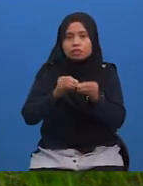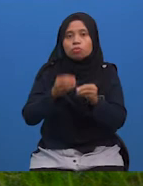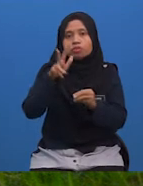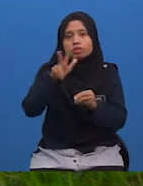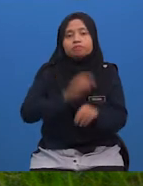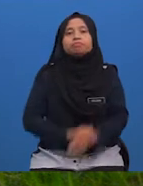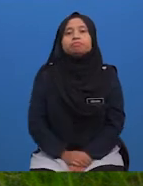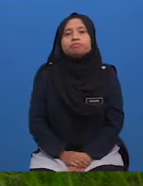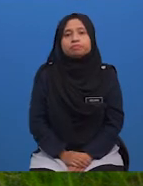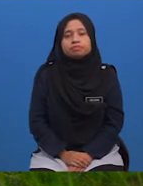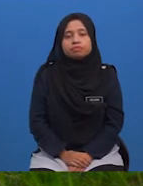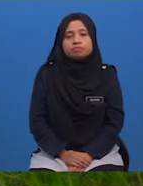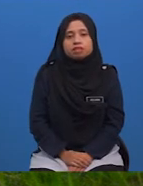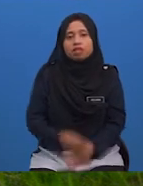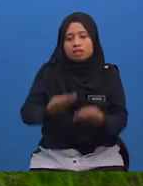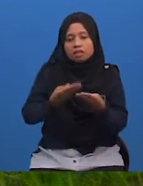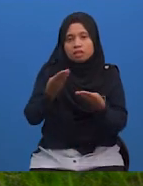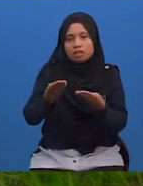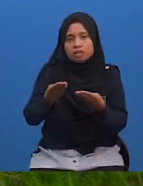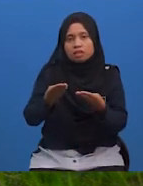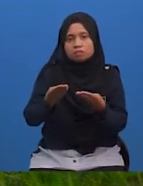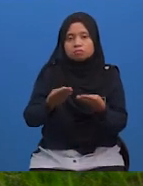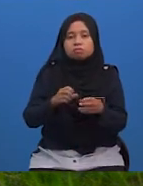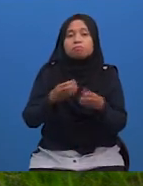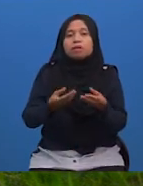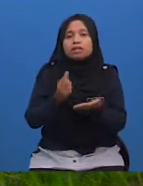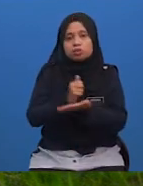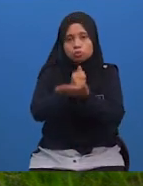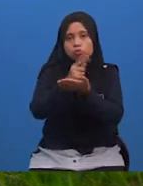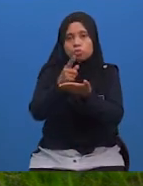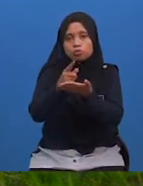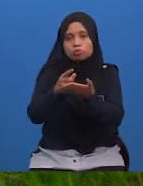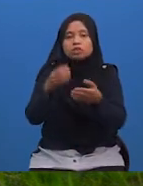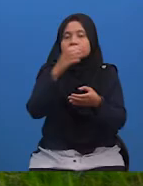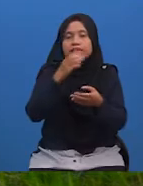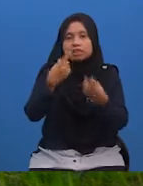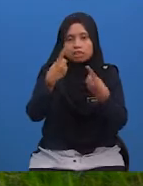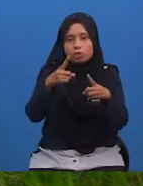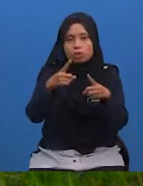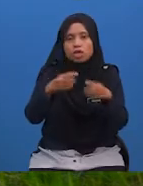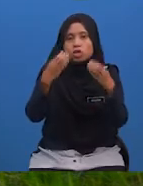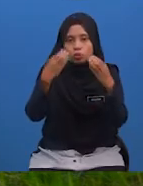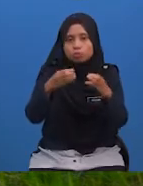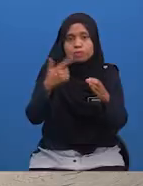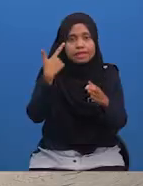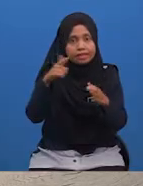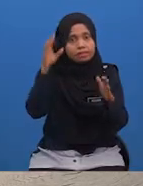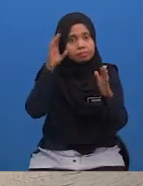murid-murid? Bagi membantu kamu mendapatkan jawapan, cuba melihat gambar ini.